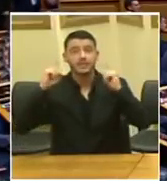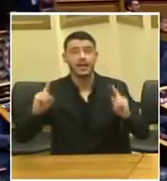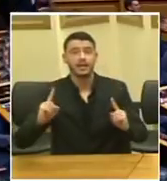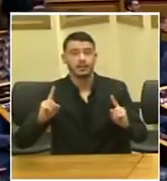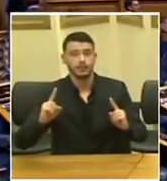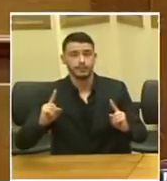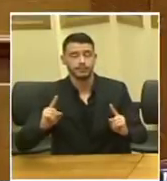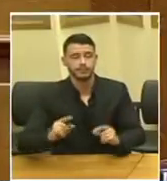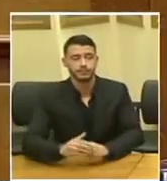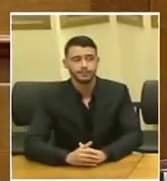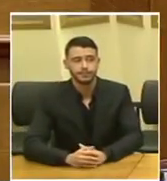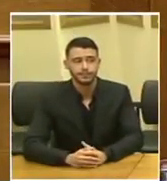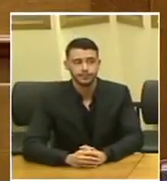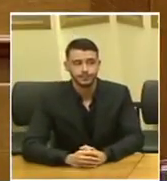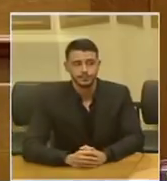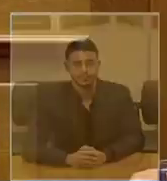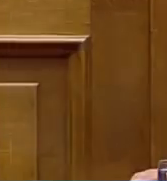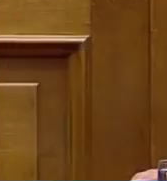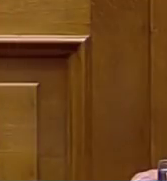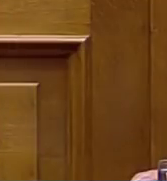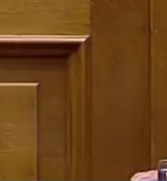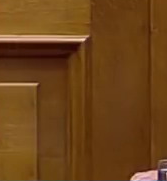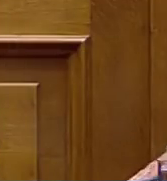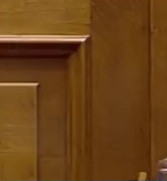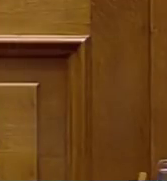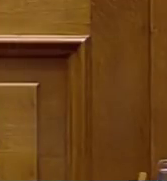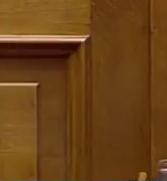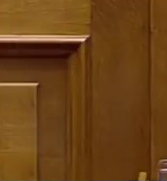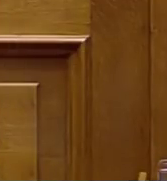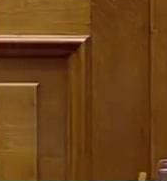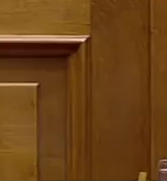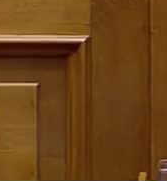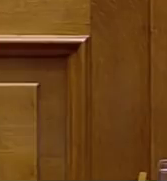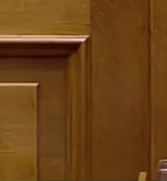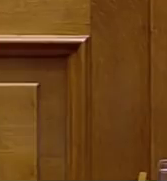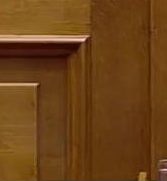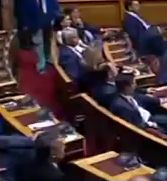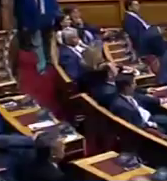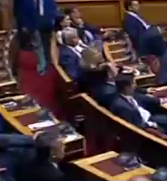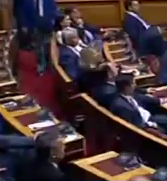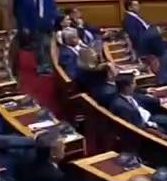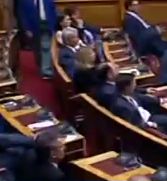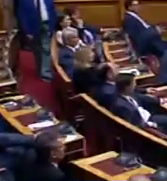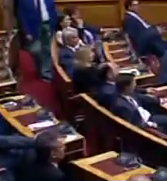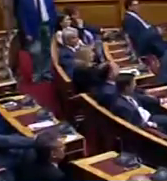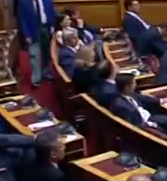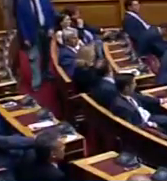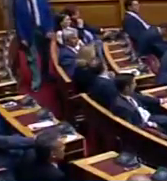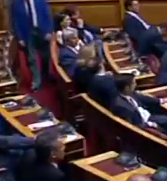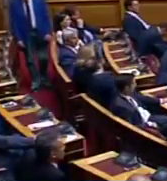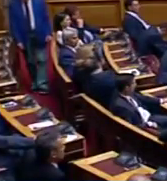Επίσης, βρεθήκαμε σε ένα δίλημα. Κυρία Βούλτεψη, σας ανακαλώ... Ένα λεπτό.